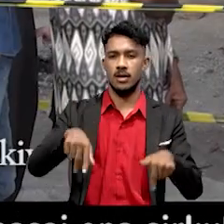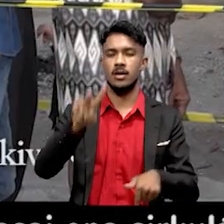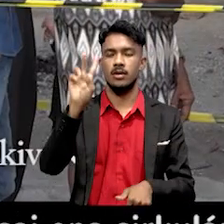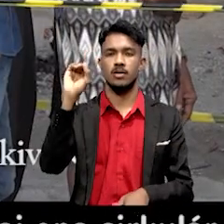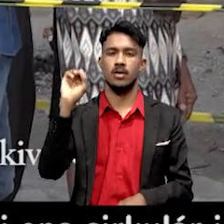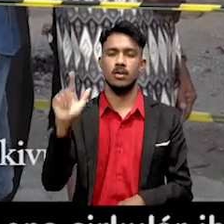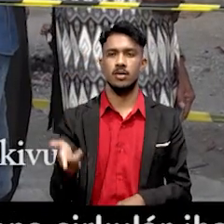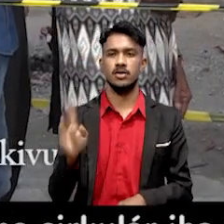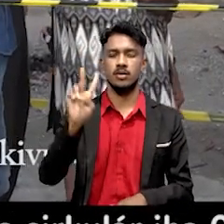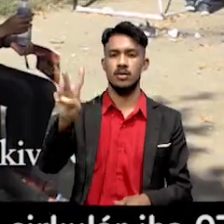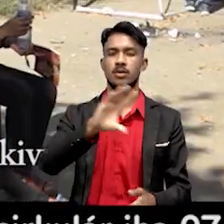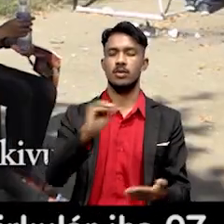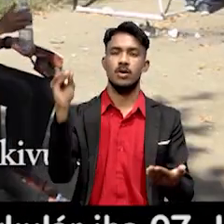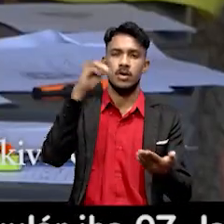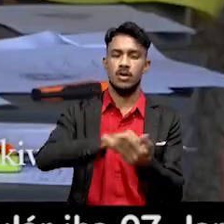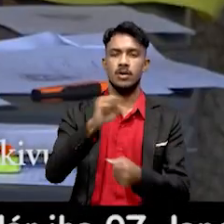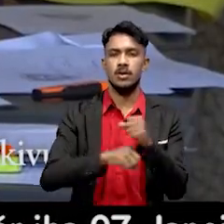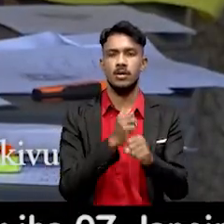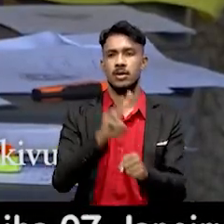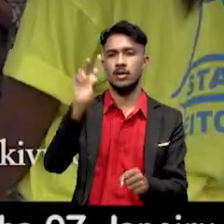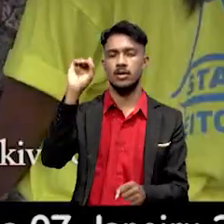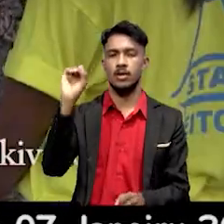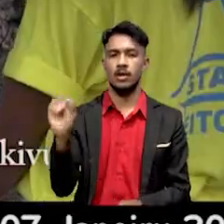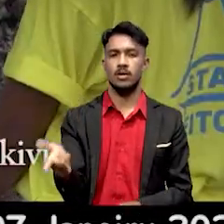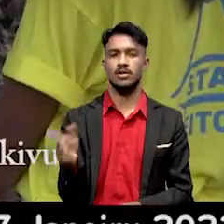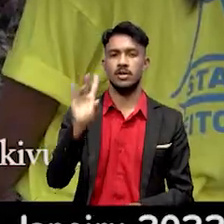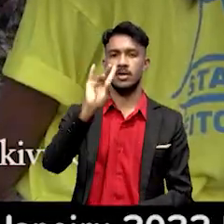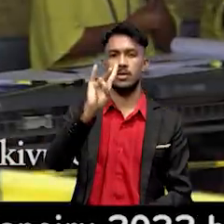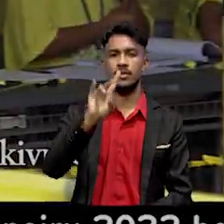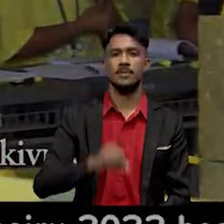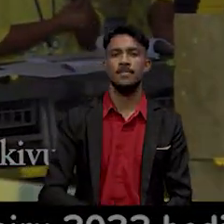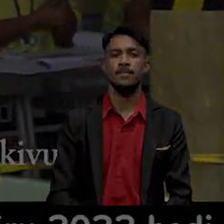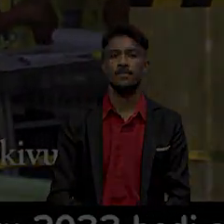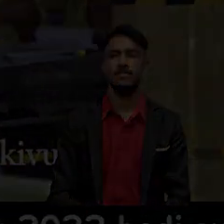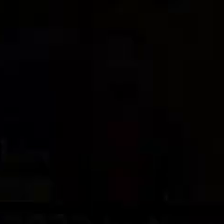to periodu rihung rua ruanulu resin hitu. Abraung Amaral, Eliu Gayu, GMN.